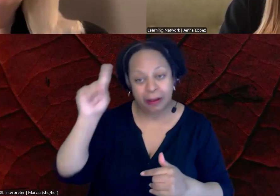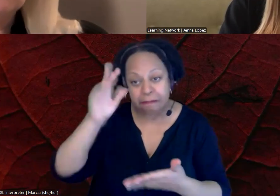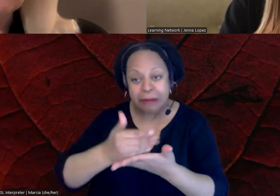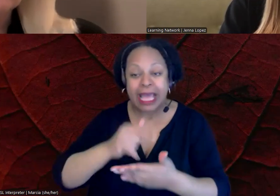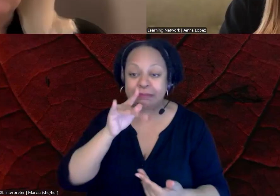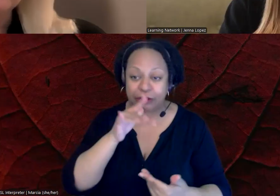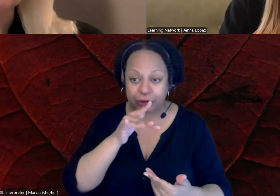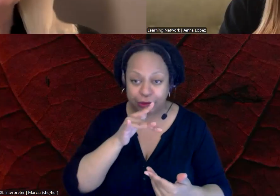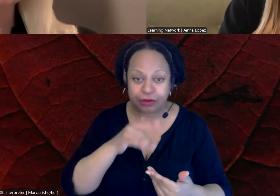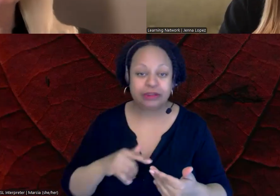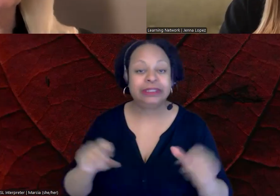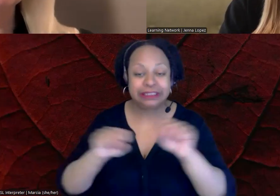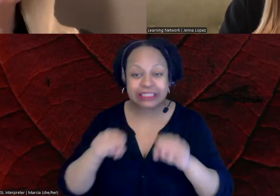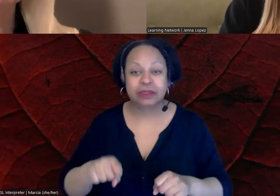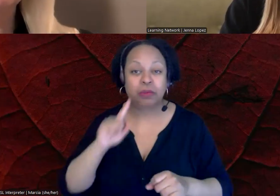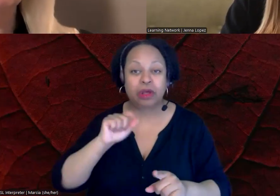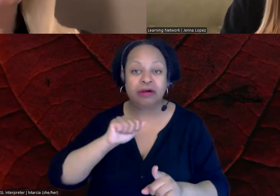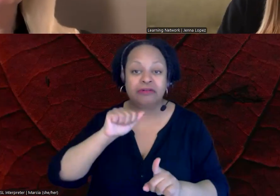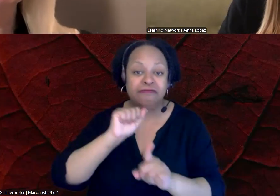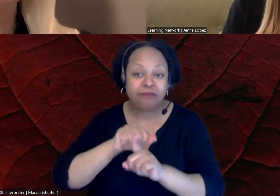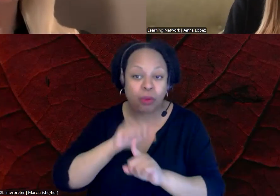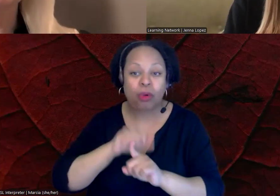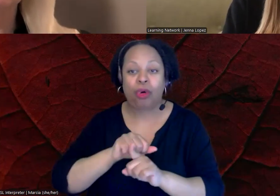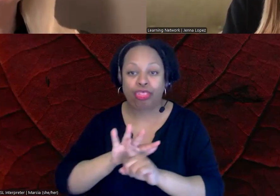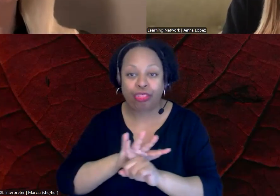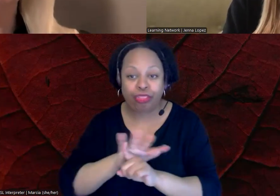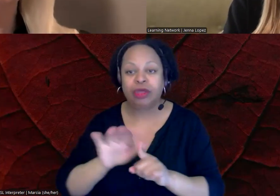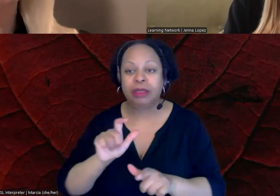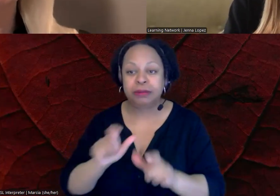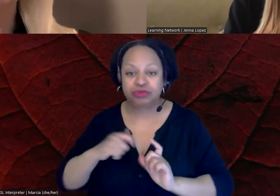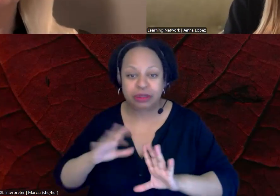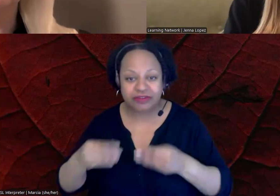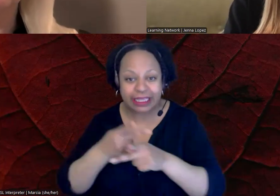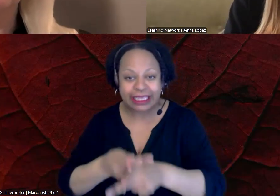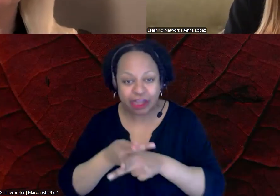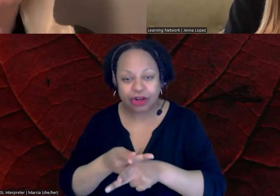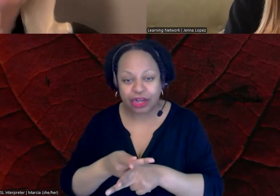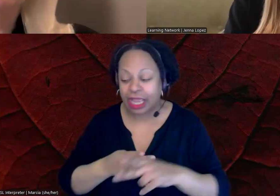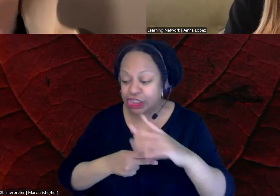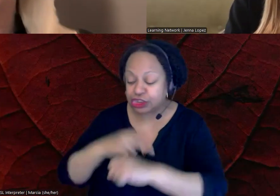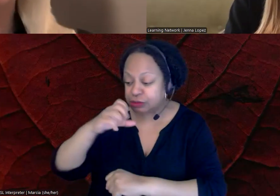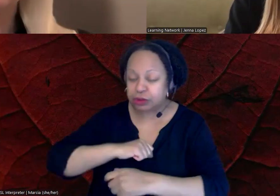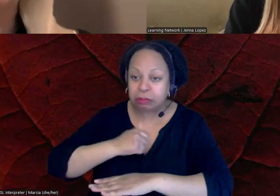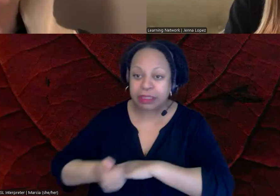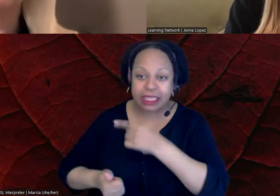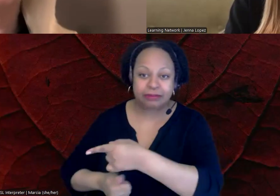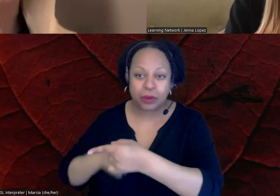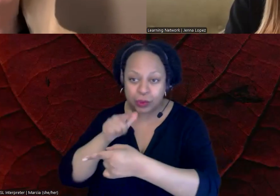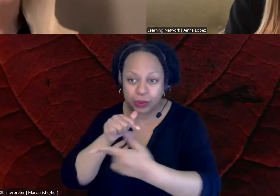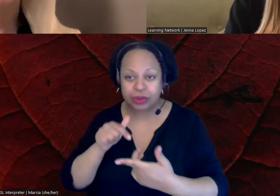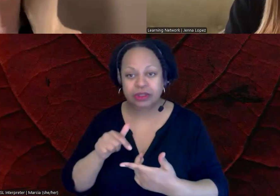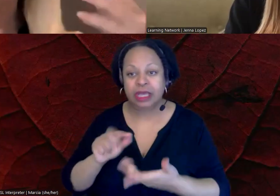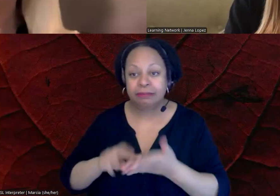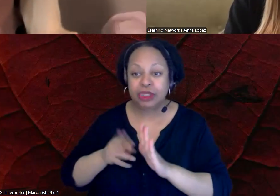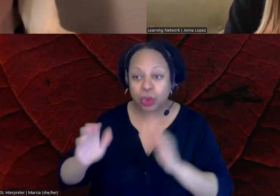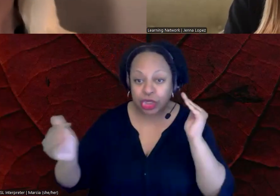soins. C'est-à-dire qu'on est en train de délégitimiser ses propres connaissances, c'est-à-dire les connaissances des soignants ou des personnes qui sont en première ligne.